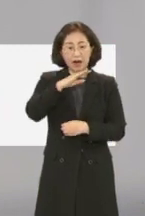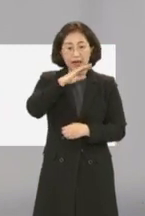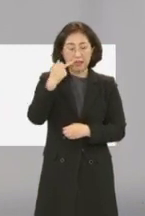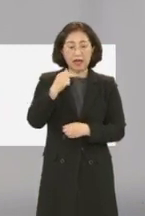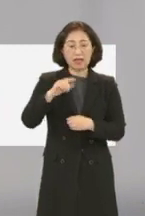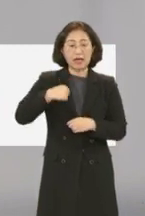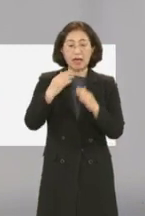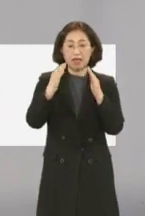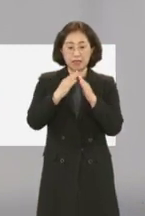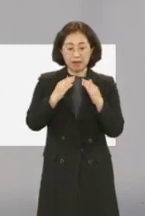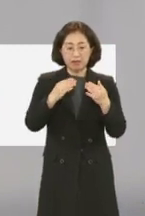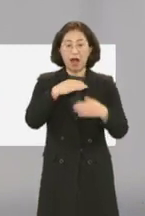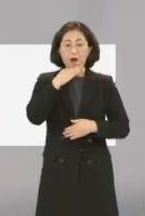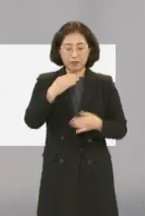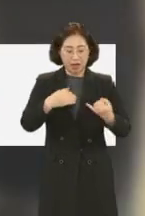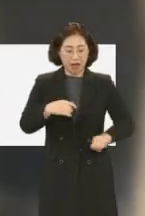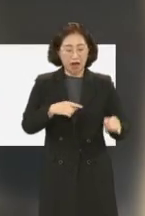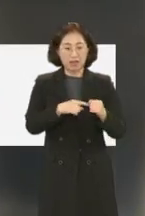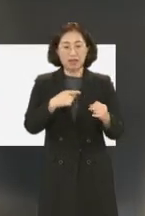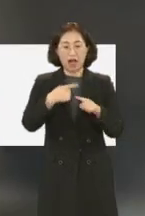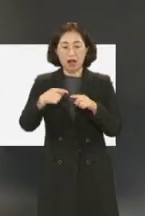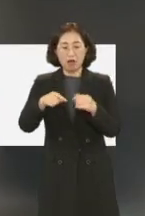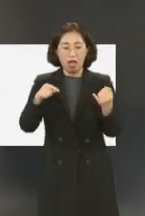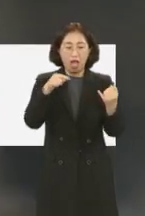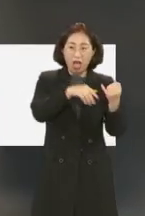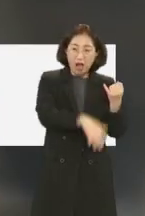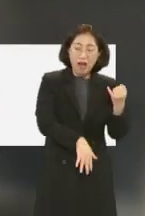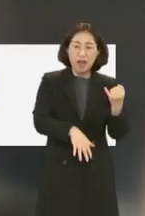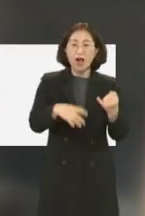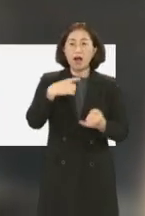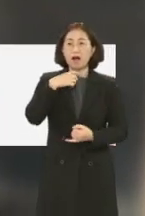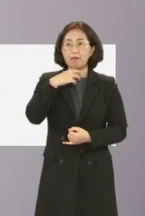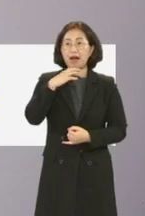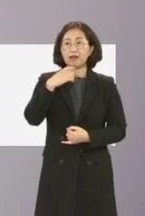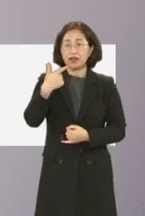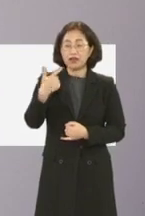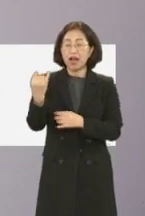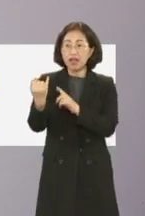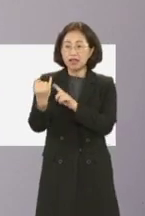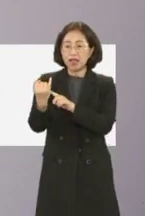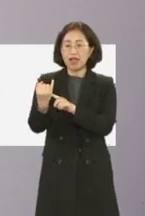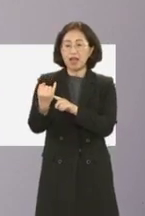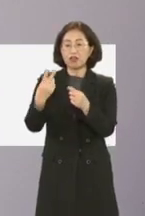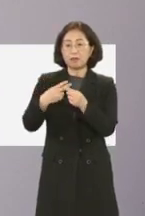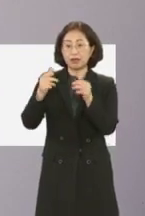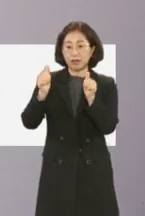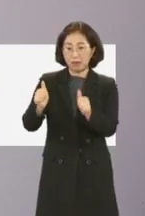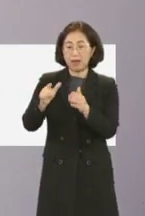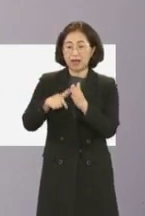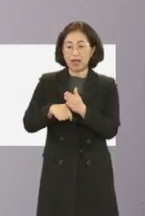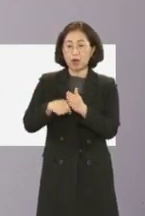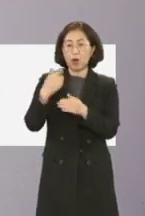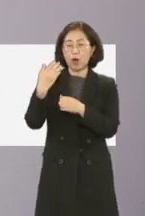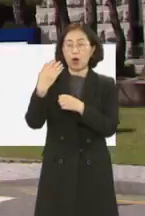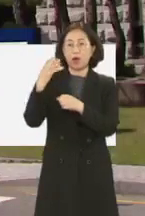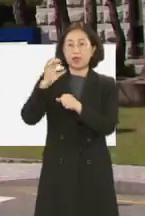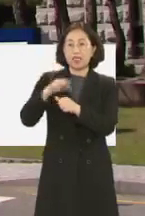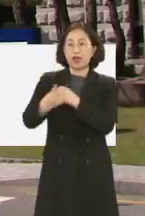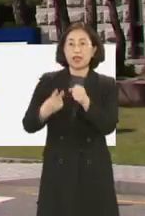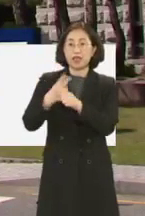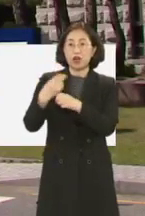자고 있던 9살 딸을 흉기로 찔러 살해하려 한 48살 여성 A씨에게 항소심에서도 징역 2년에